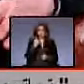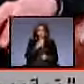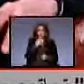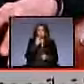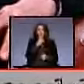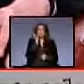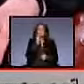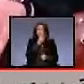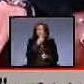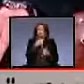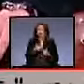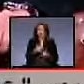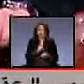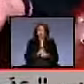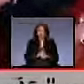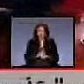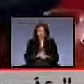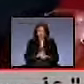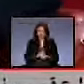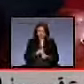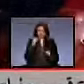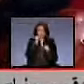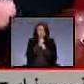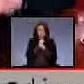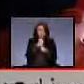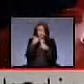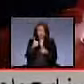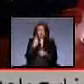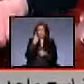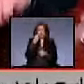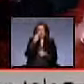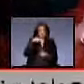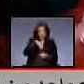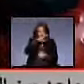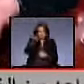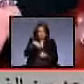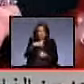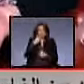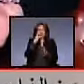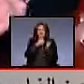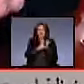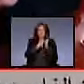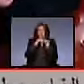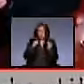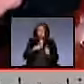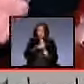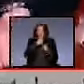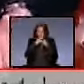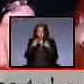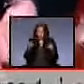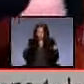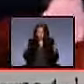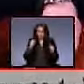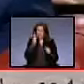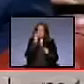جلال عملنا مع بعض، عملنا ابو علي وعملنا واحد من الناس وعملنا محطه مصر وعملنا خارج عن القانون وعملنا فصل